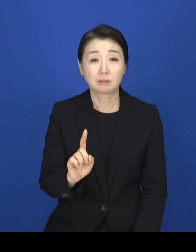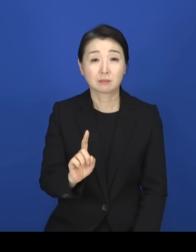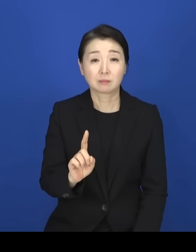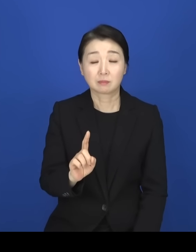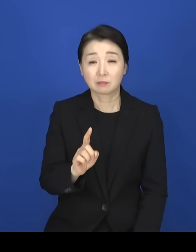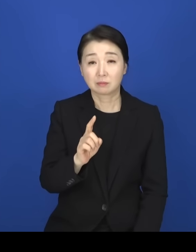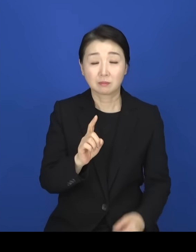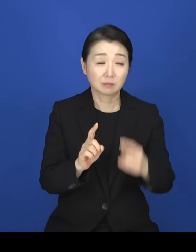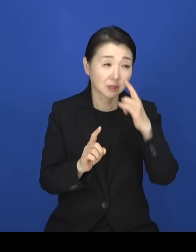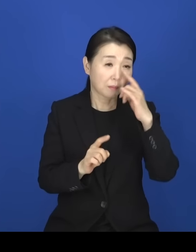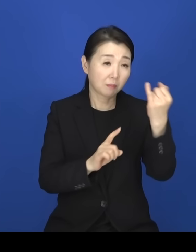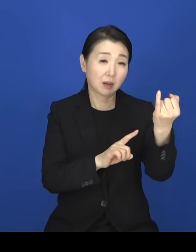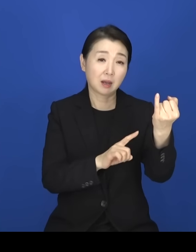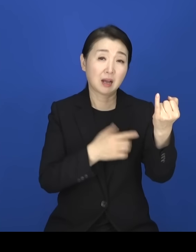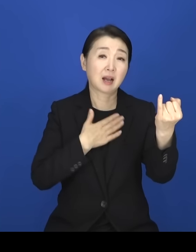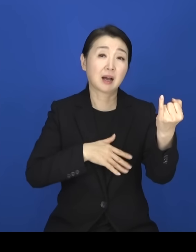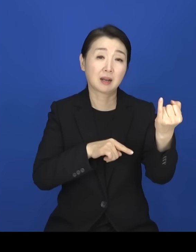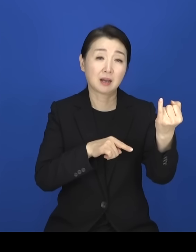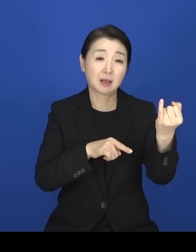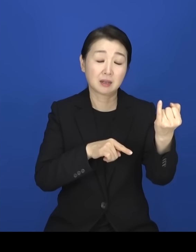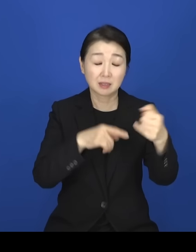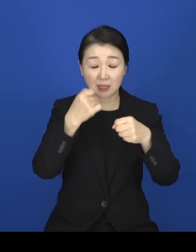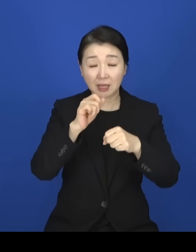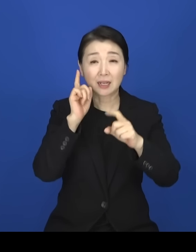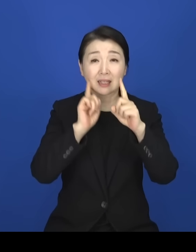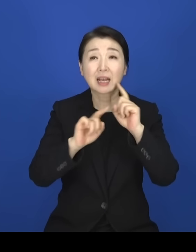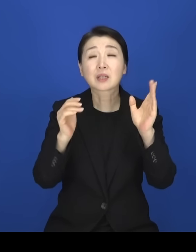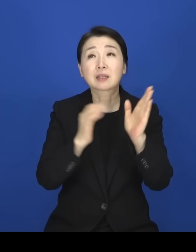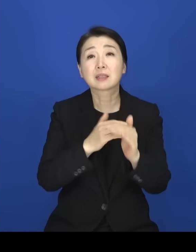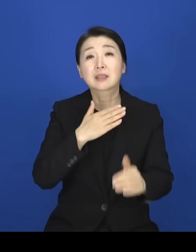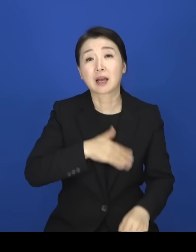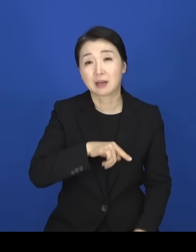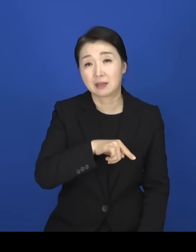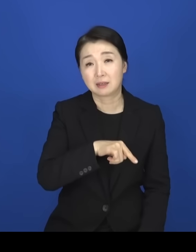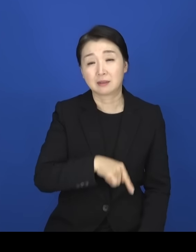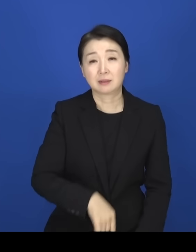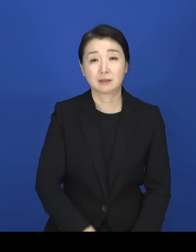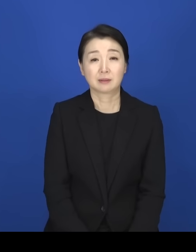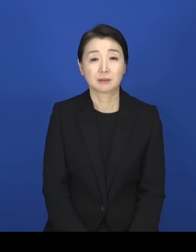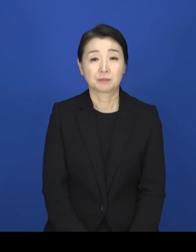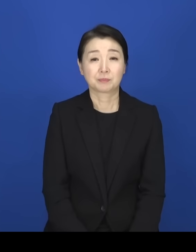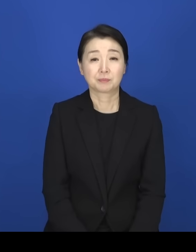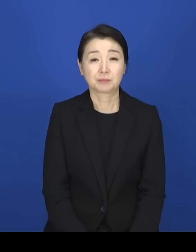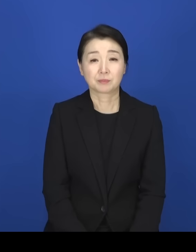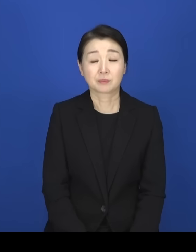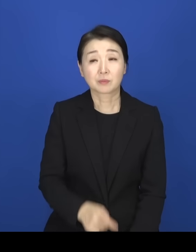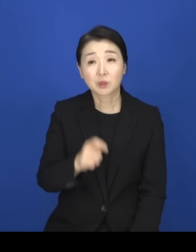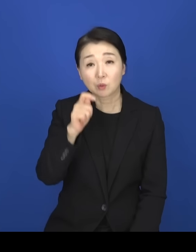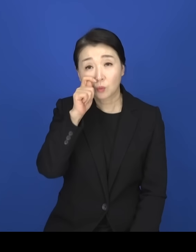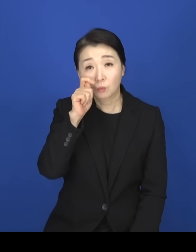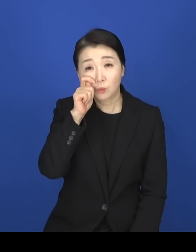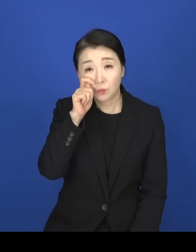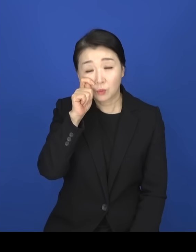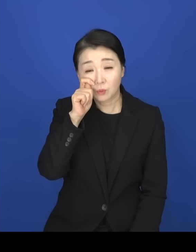저희 어머니는 이걸 아셔가지고 그냥 다리 다쳤다는 것만 알았어요. 엄마는 제가 얘기는 안 했지만은 저희 고모가